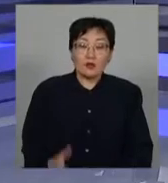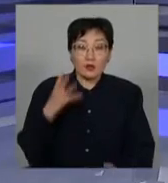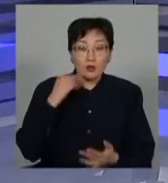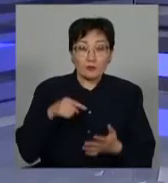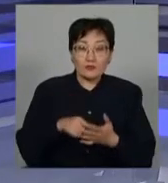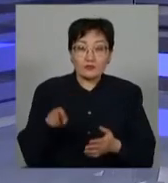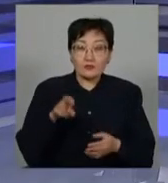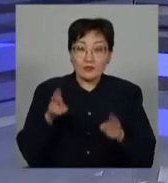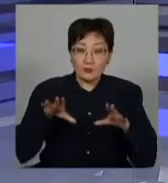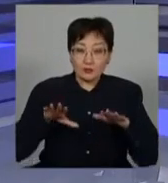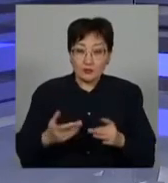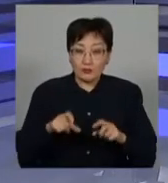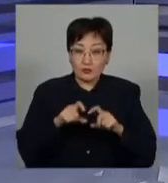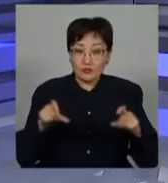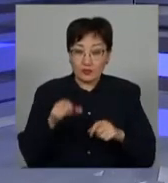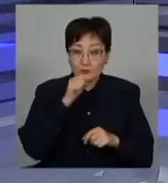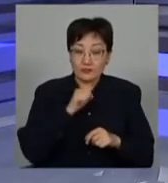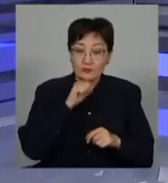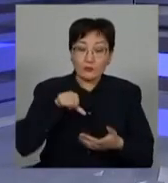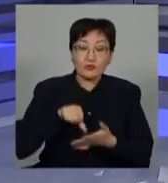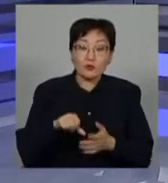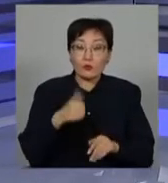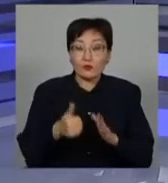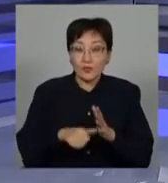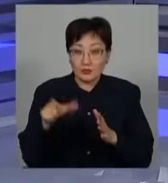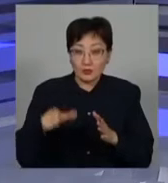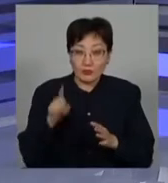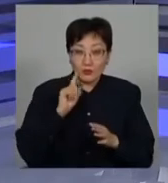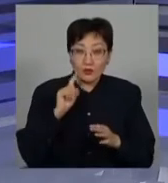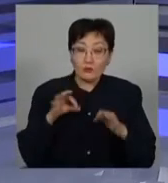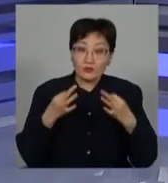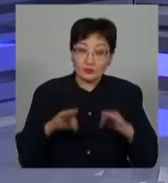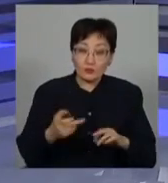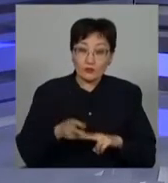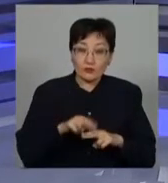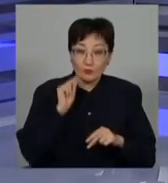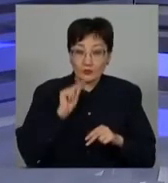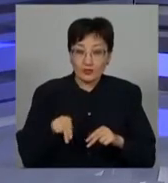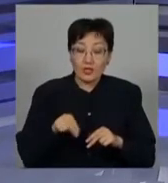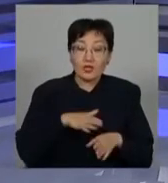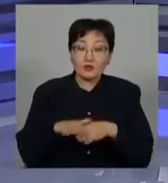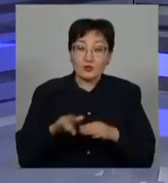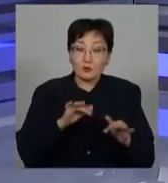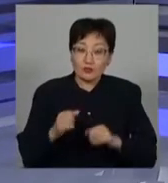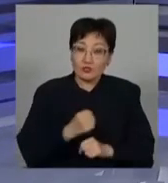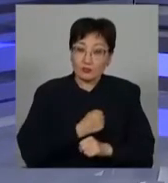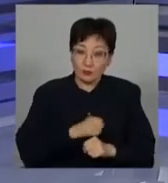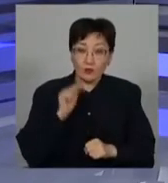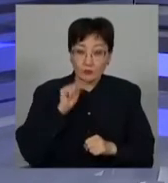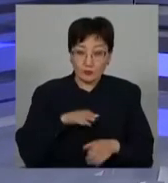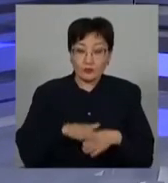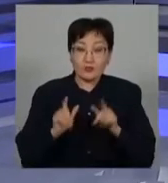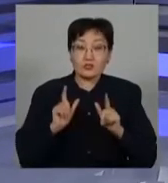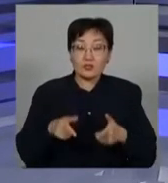Алматыда қаңтар оқиғасы кезінде дүкендерді тонауға қатысқан 16 адам уақытша босатылды. Өйткені күдіктілер жасаған ісіне өкініп, кінәсін